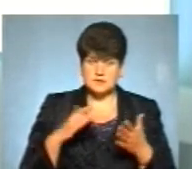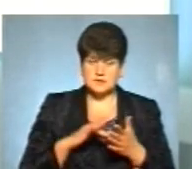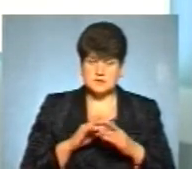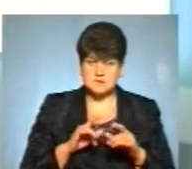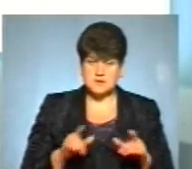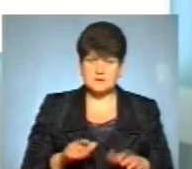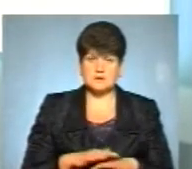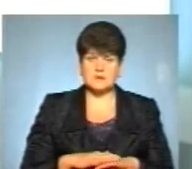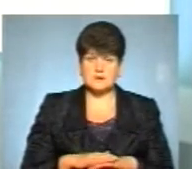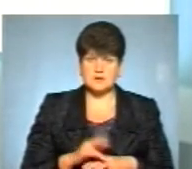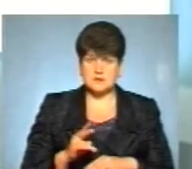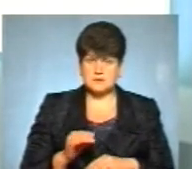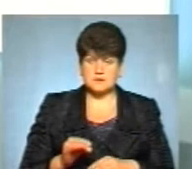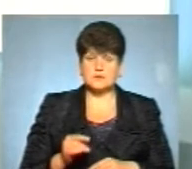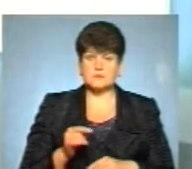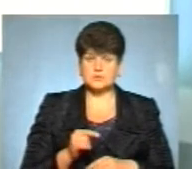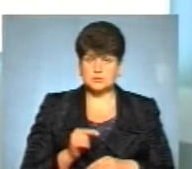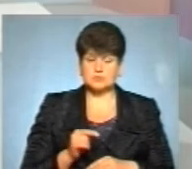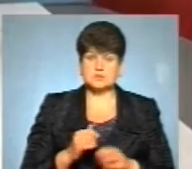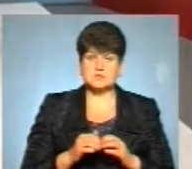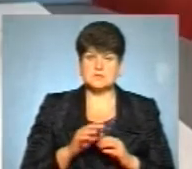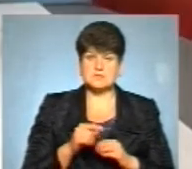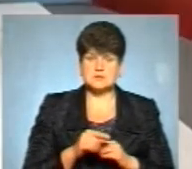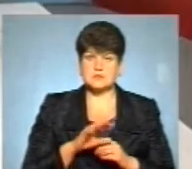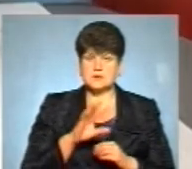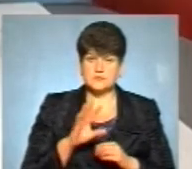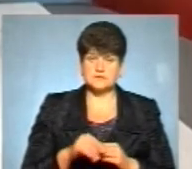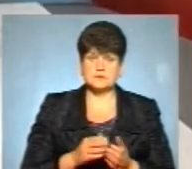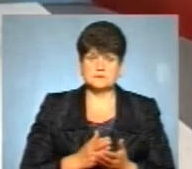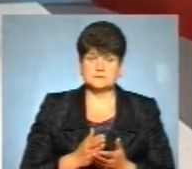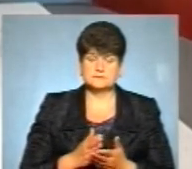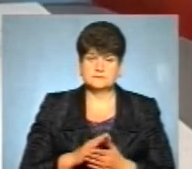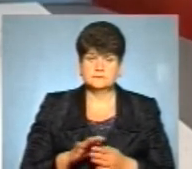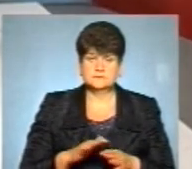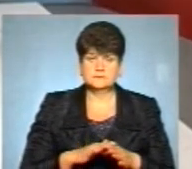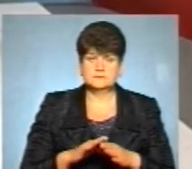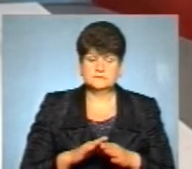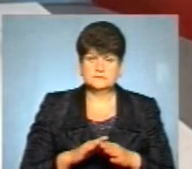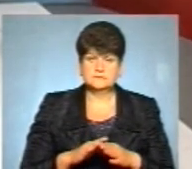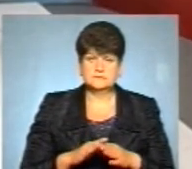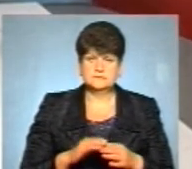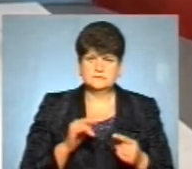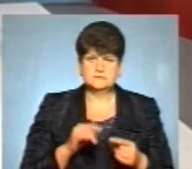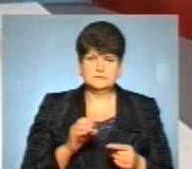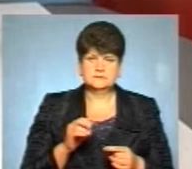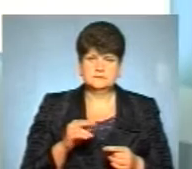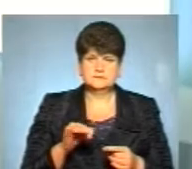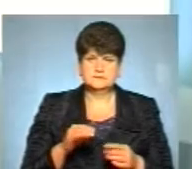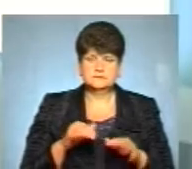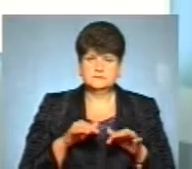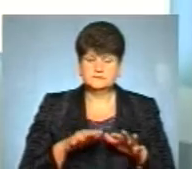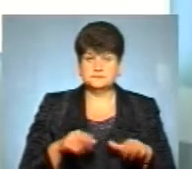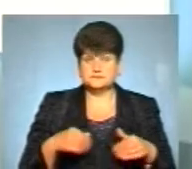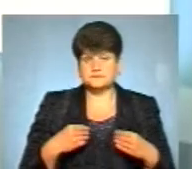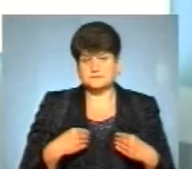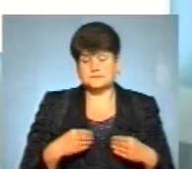ринки. Тому от серед цих всіх інфраструктур, недотримання протиепідемічних заходів дає, на